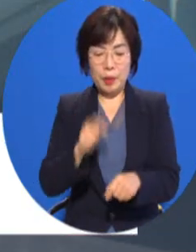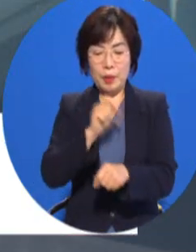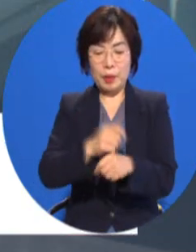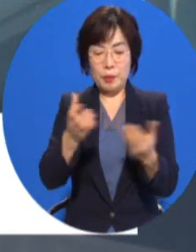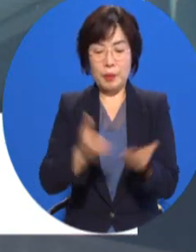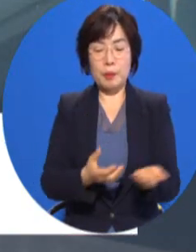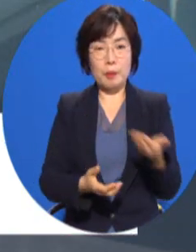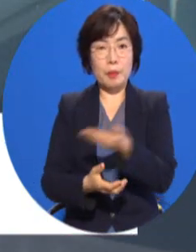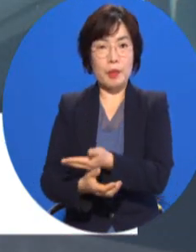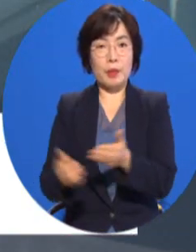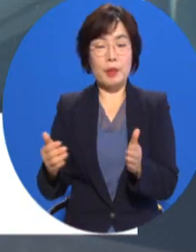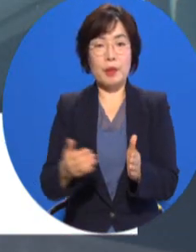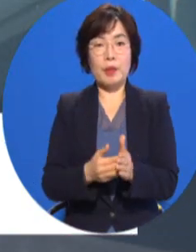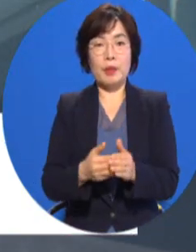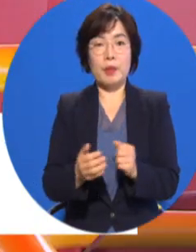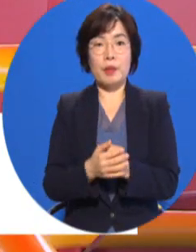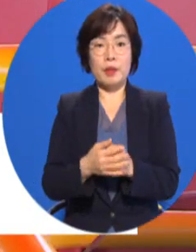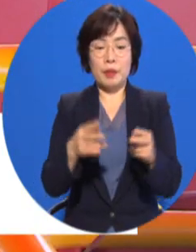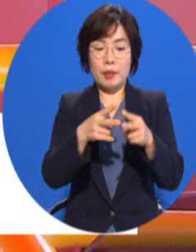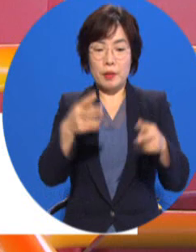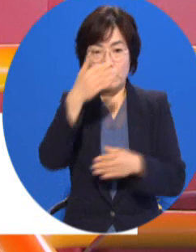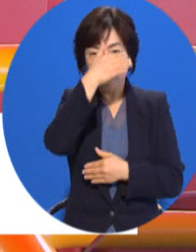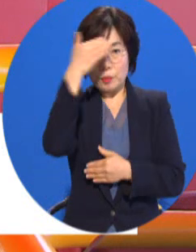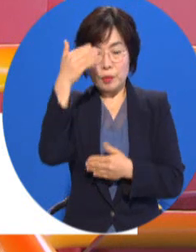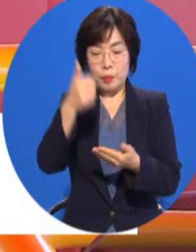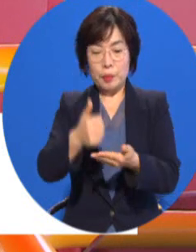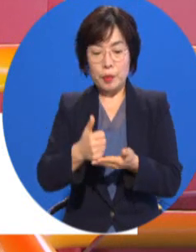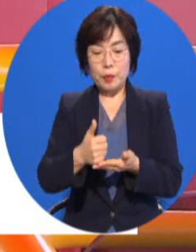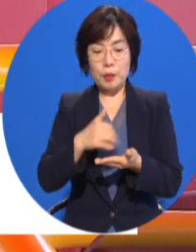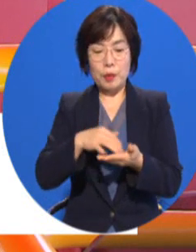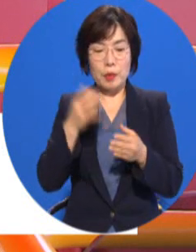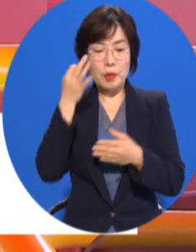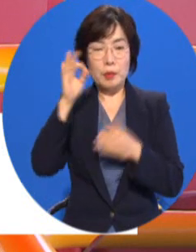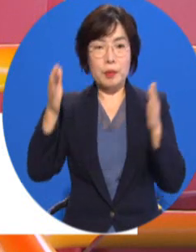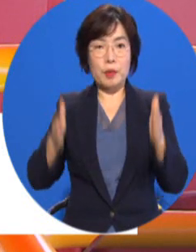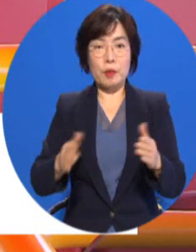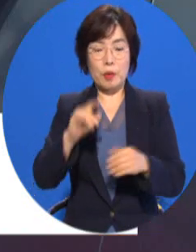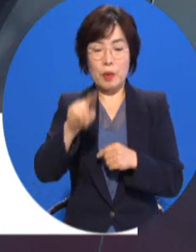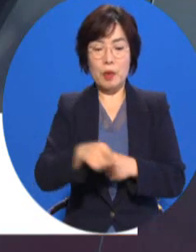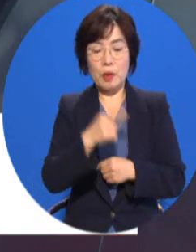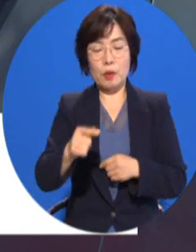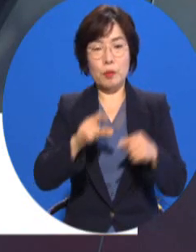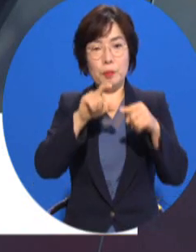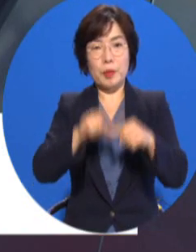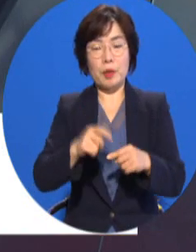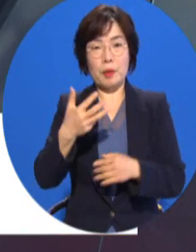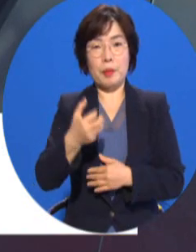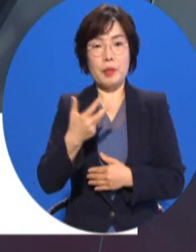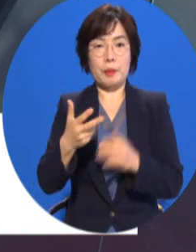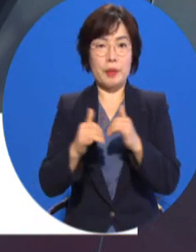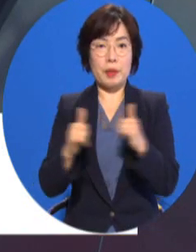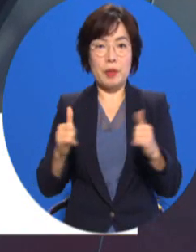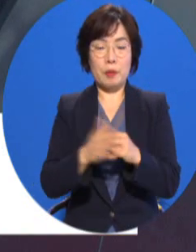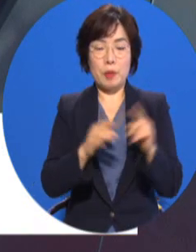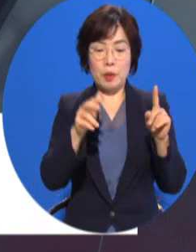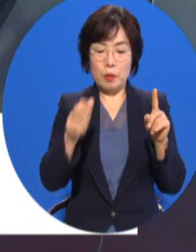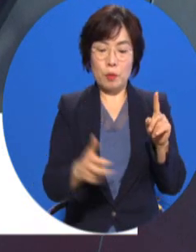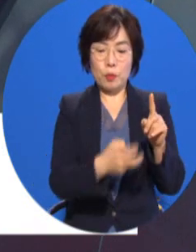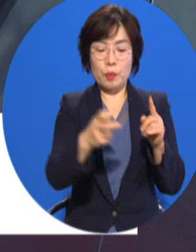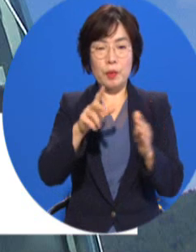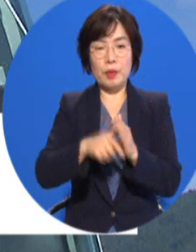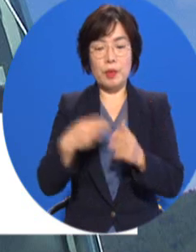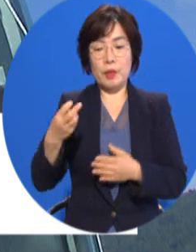행정사무 감사 자료에 따르면 2층 투어버스는 최근 10개월 동안 하루 평균 88명, 한 차례